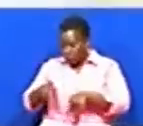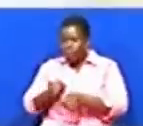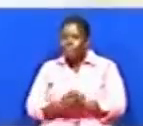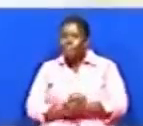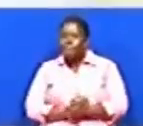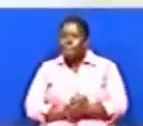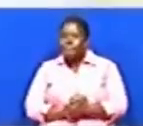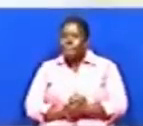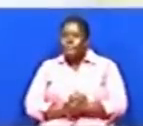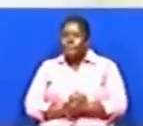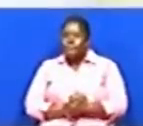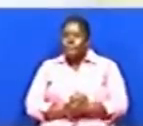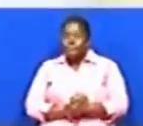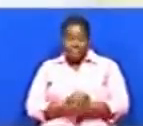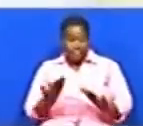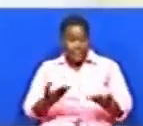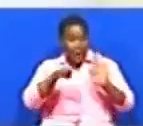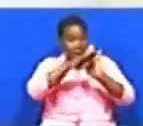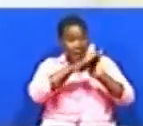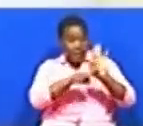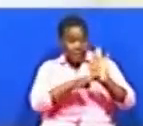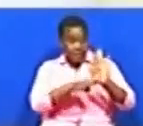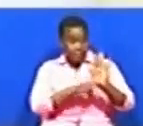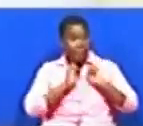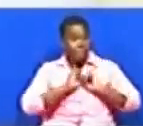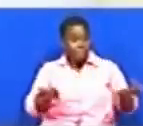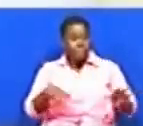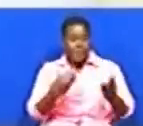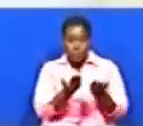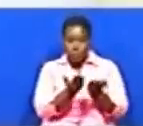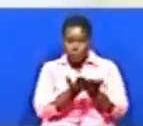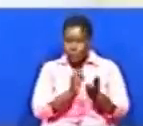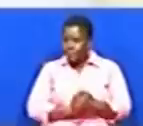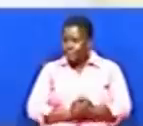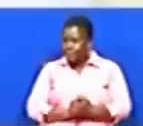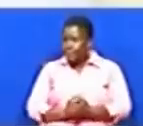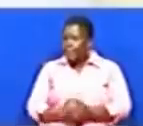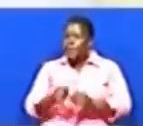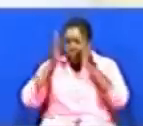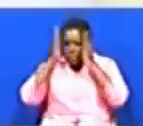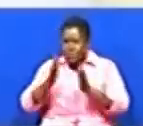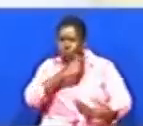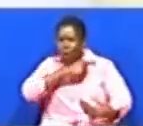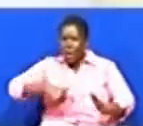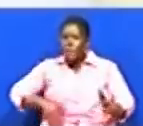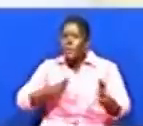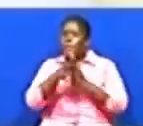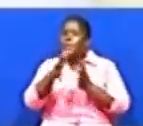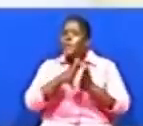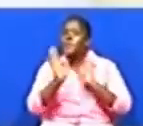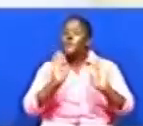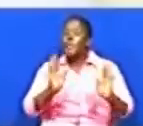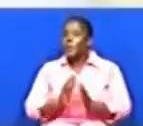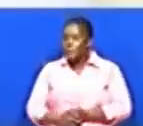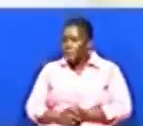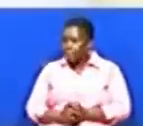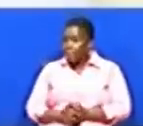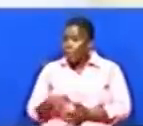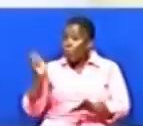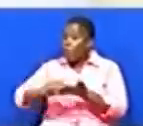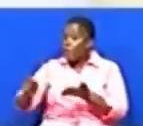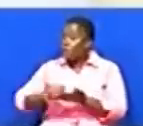Juni. Kwanza mihula mipya ya shule. Wanafunzi kama ambavyo Mheshimiwa Rais